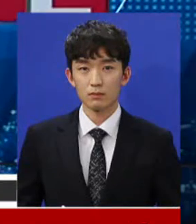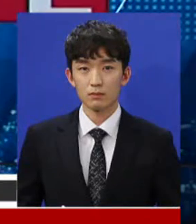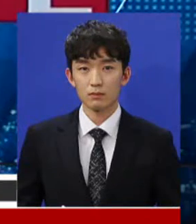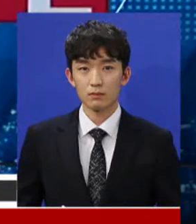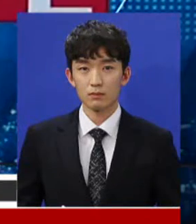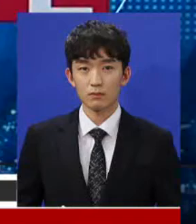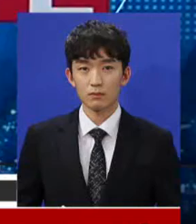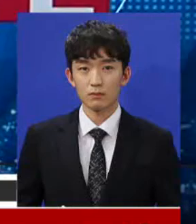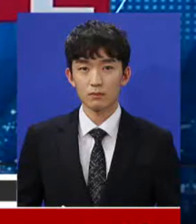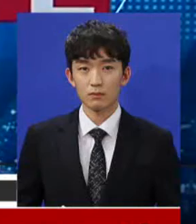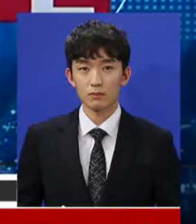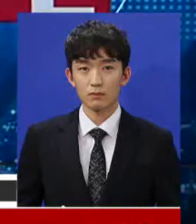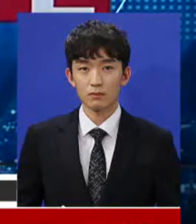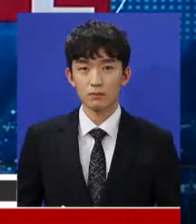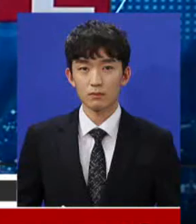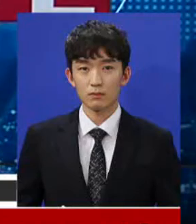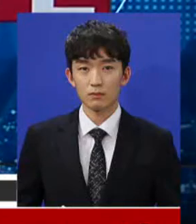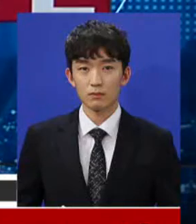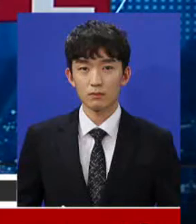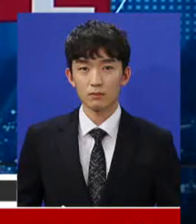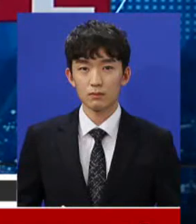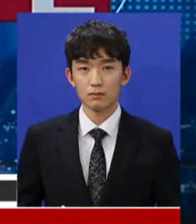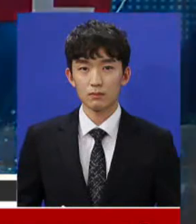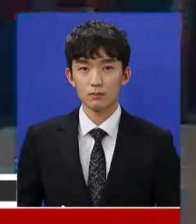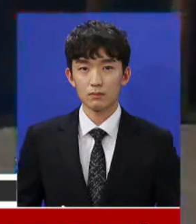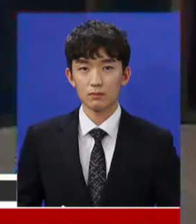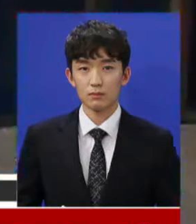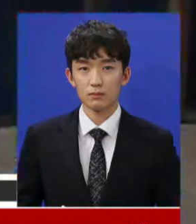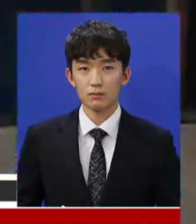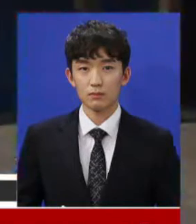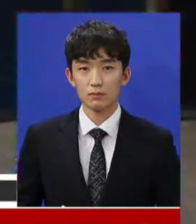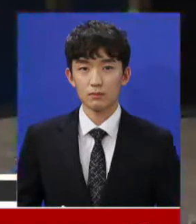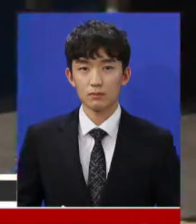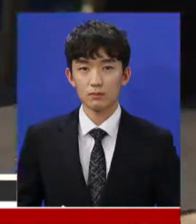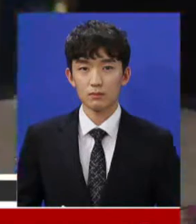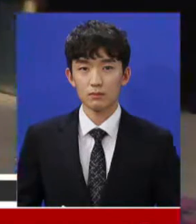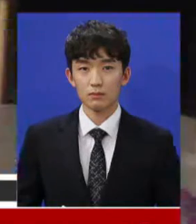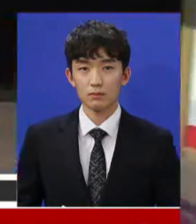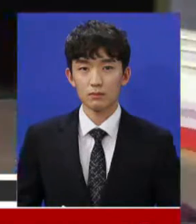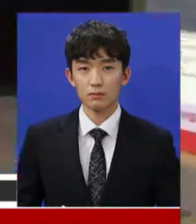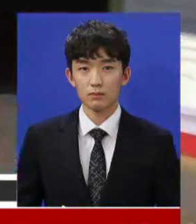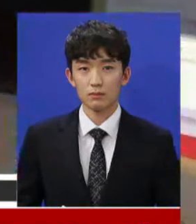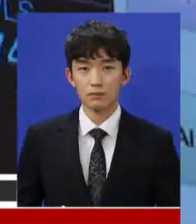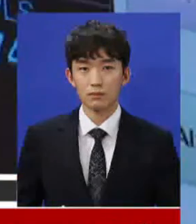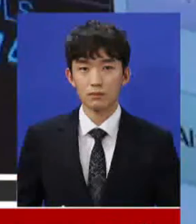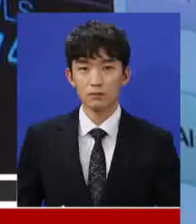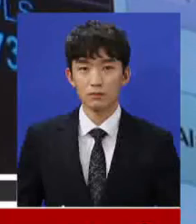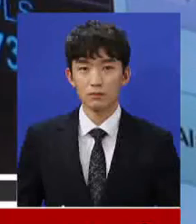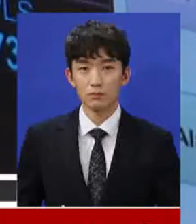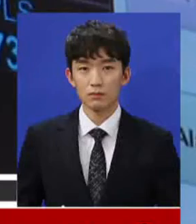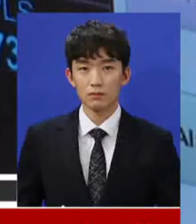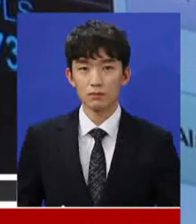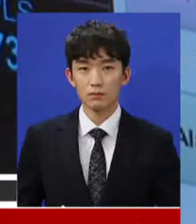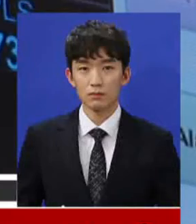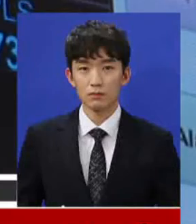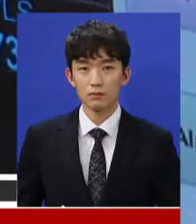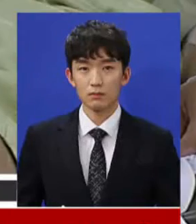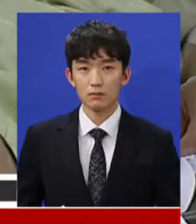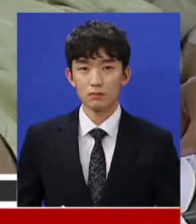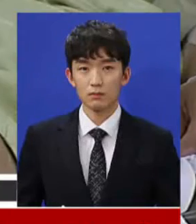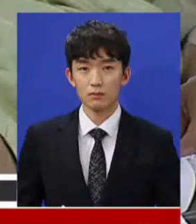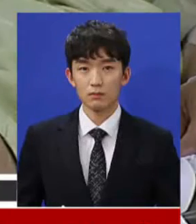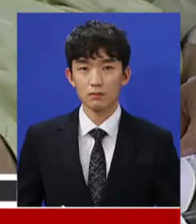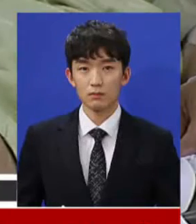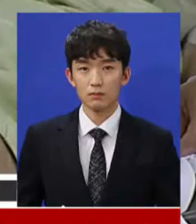급증했다고요. 네, 그렇습니다. 오늘 신규 사망자는 20명으로 지금까지 누적 사망자는